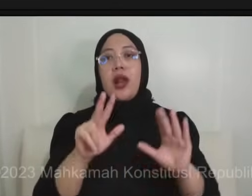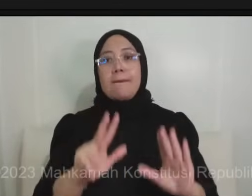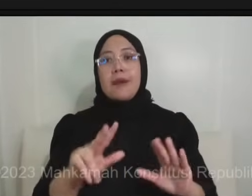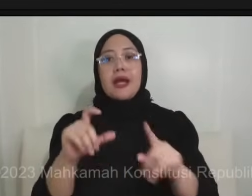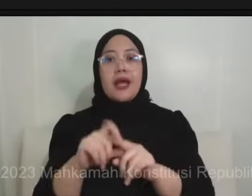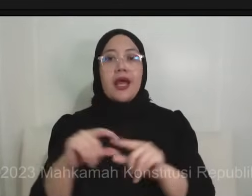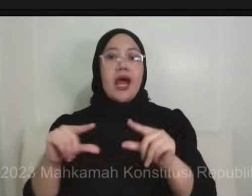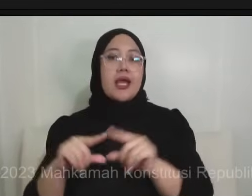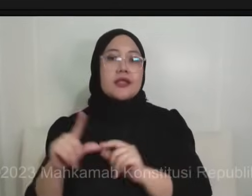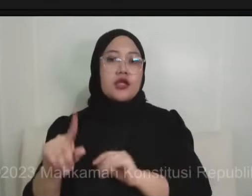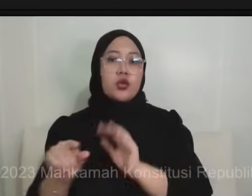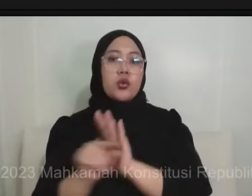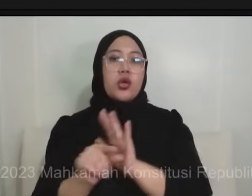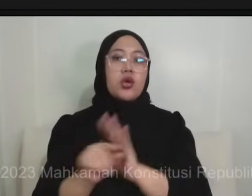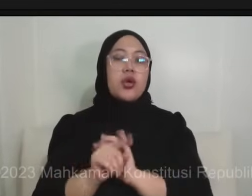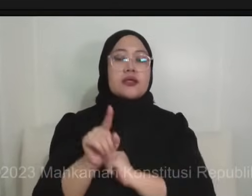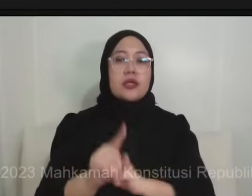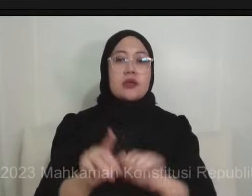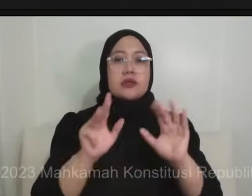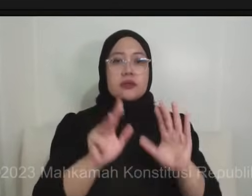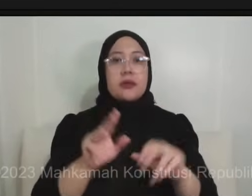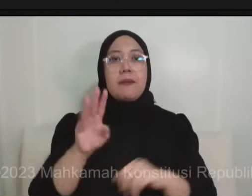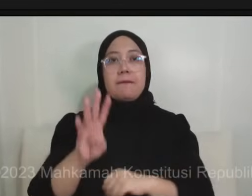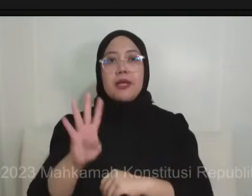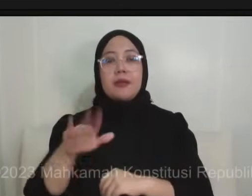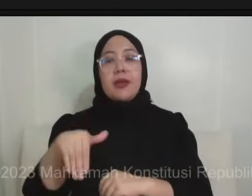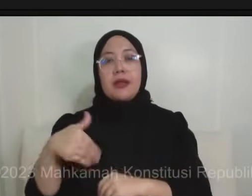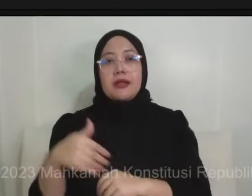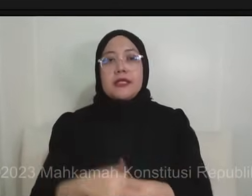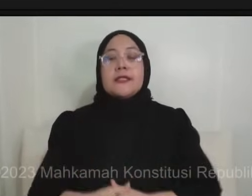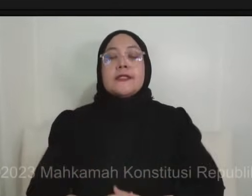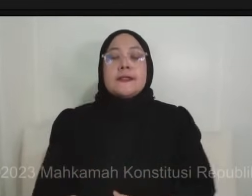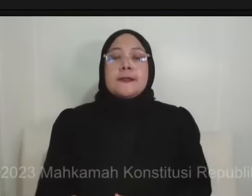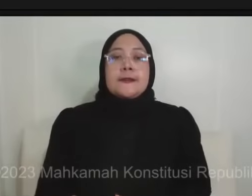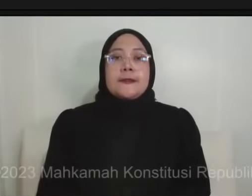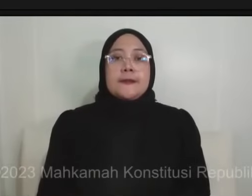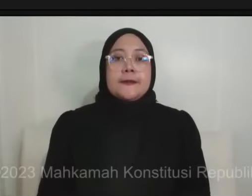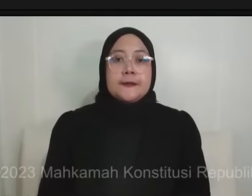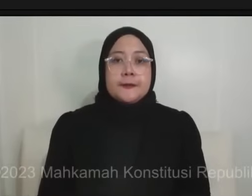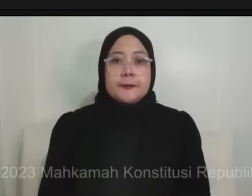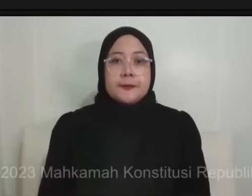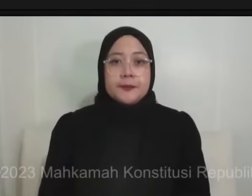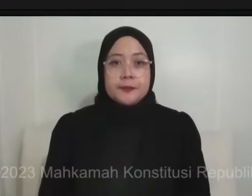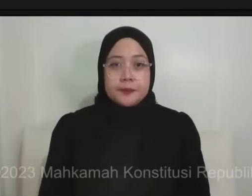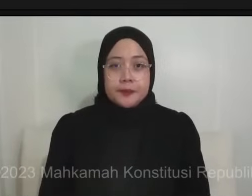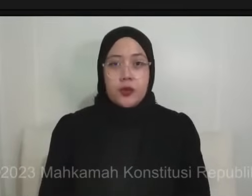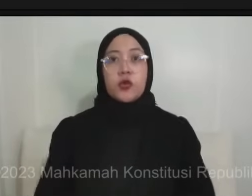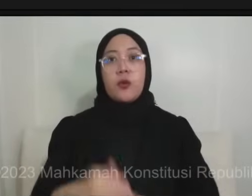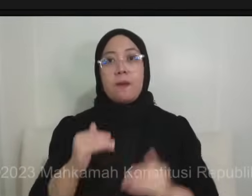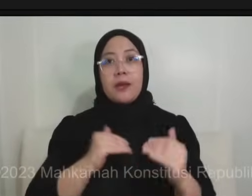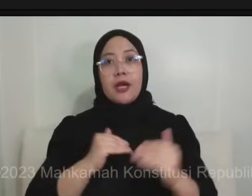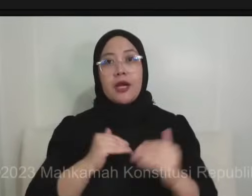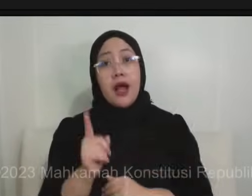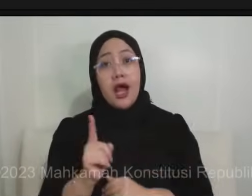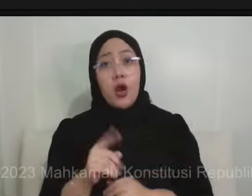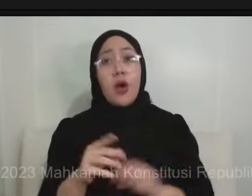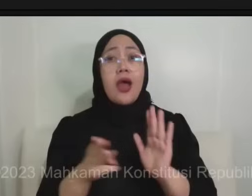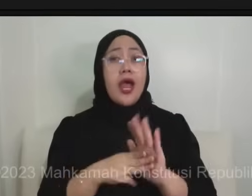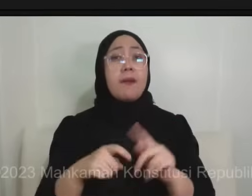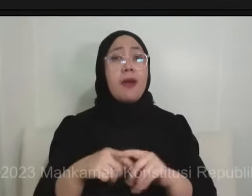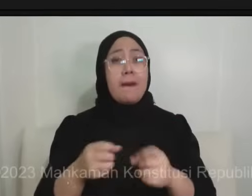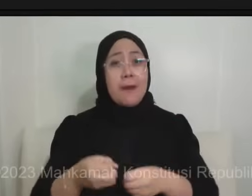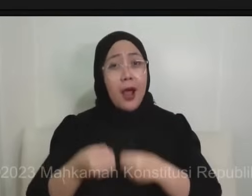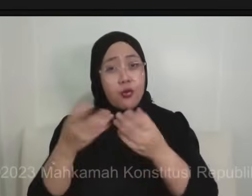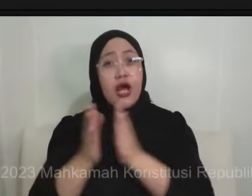undang-undang dasar negara rep Indonesia tahun 1945 menimbang bahwa jika mahkamah mengabulkan permohonan